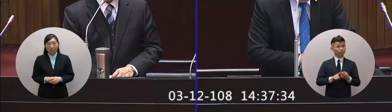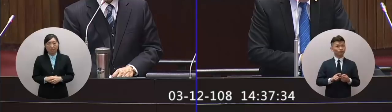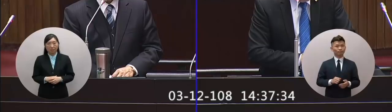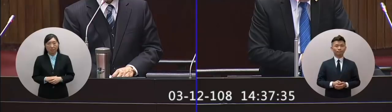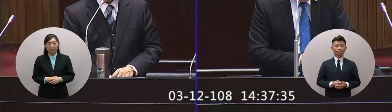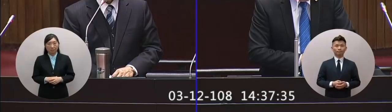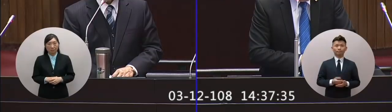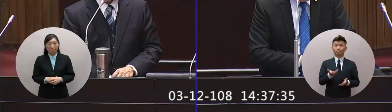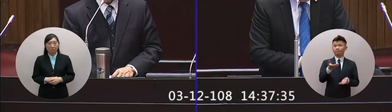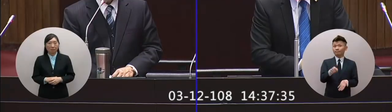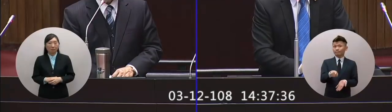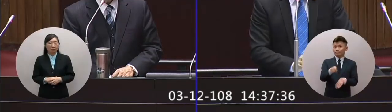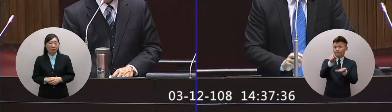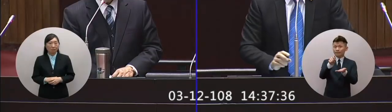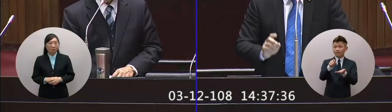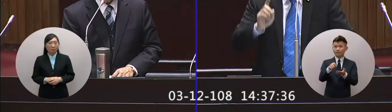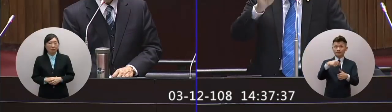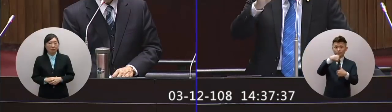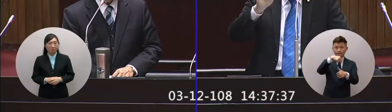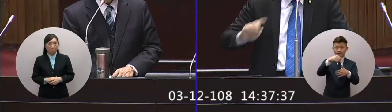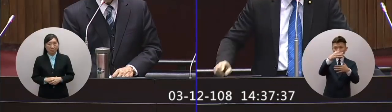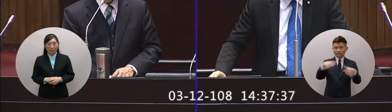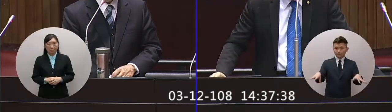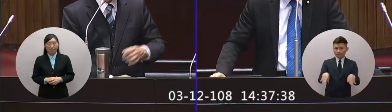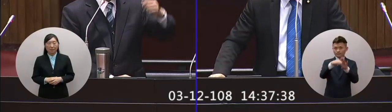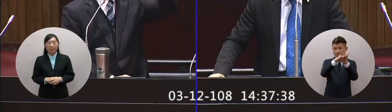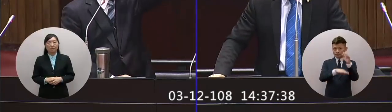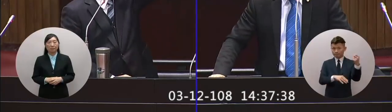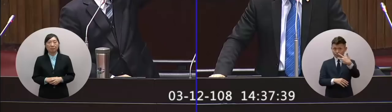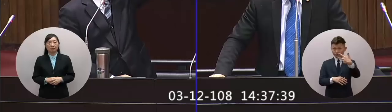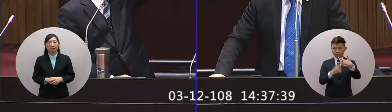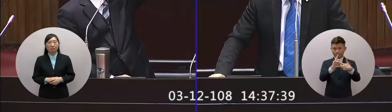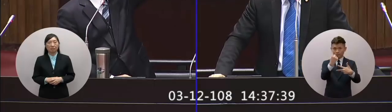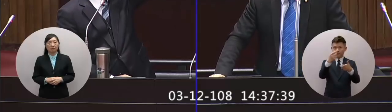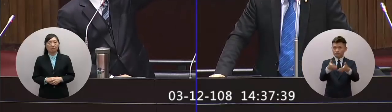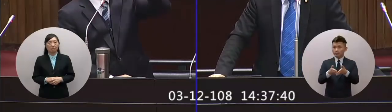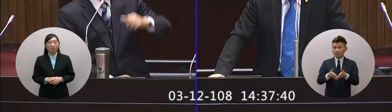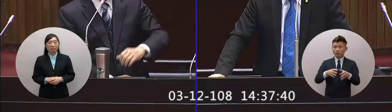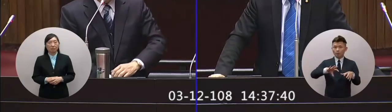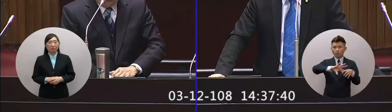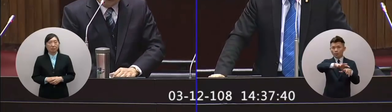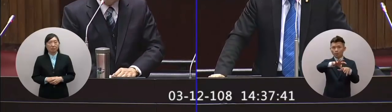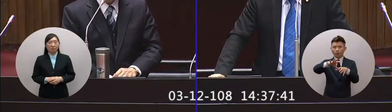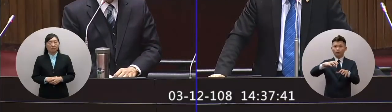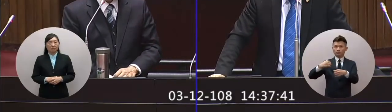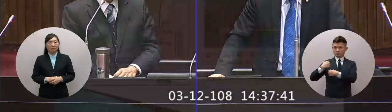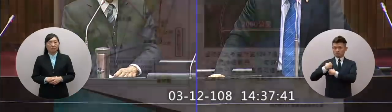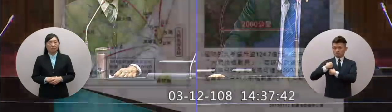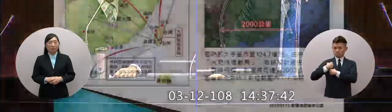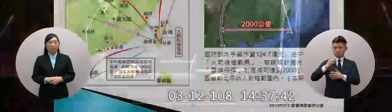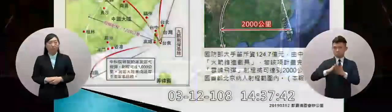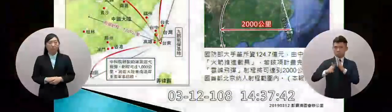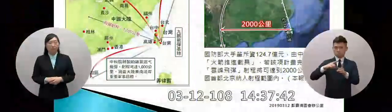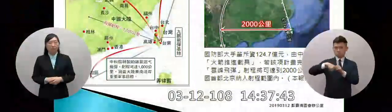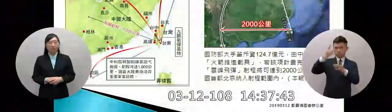个你们提到的七项指导纲里面有一个很重要，就是要提升国军战力了哈。我们一直